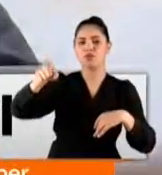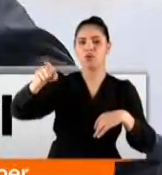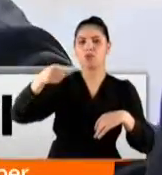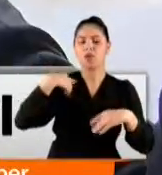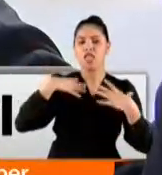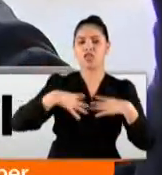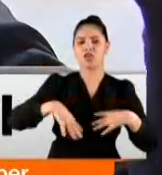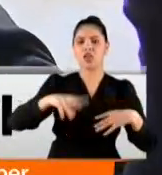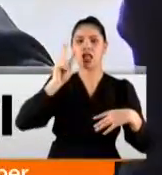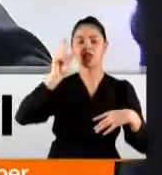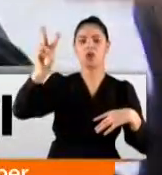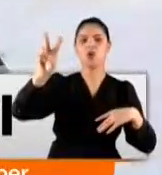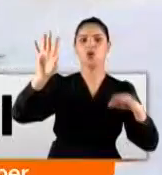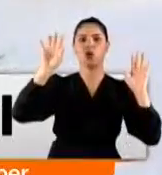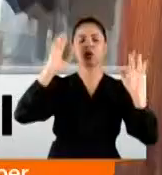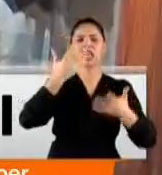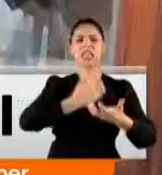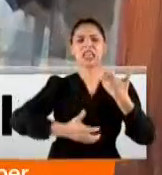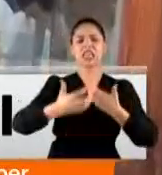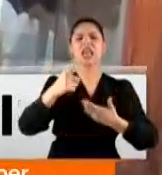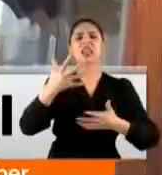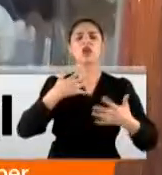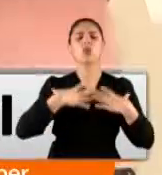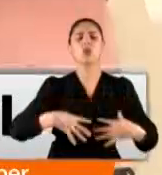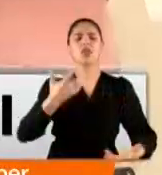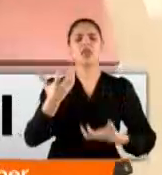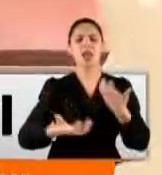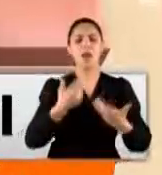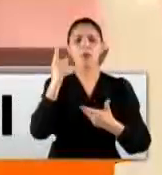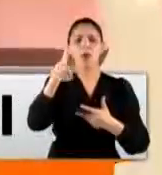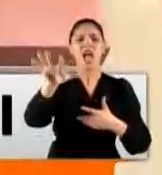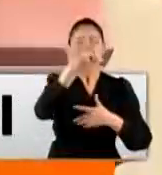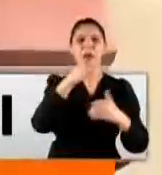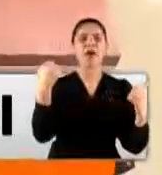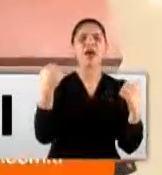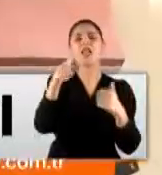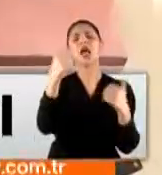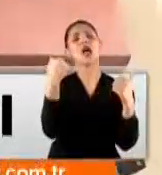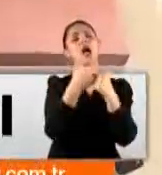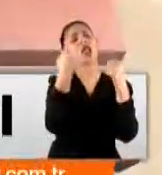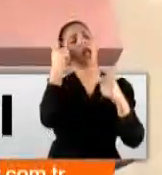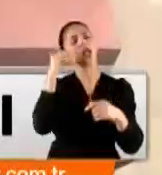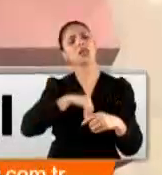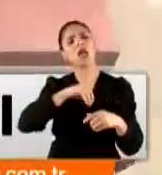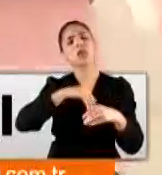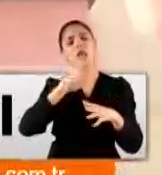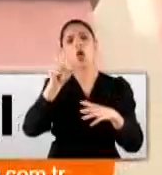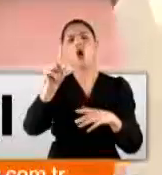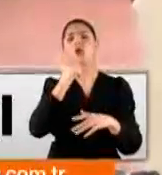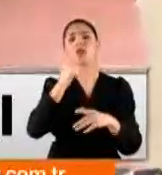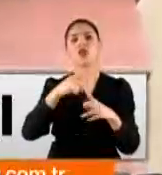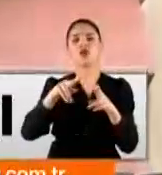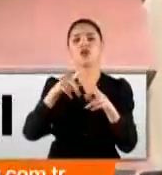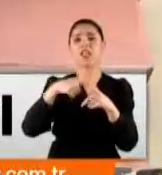Şu şekilde duruyordu. Yanmıştı. Biz kaza biliyorduk. Herkes öyle sanmıştı. İlk bulgular 31 yaşındaki Fatma